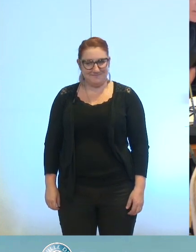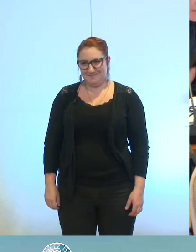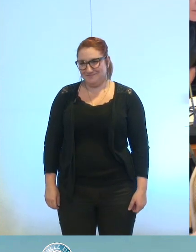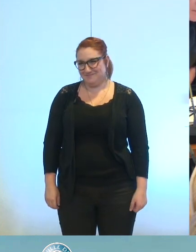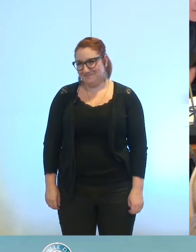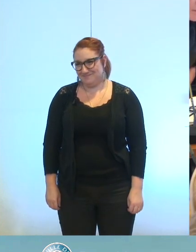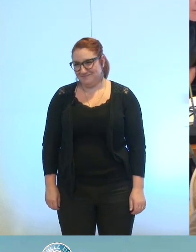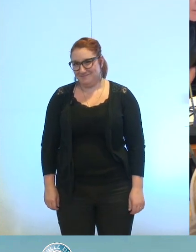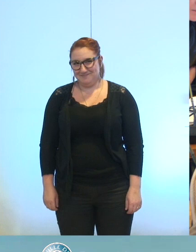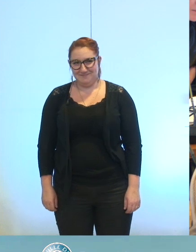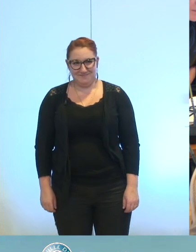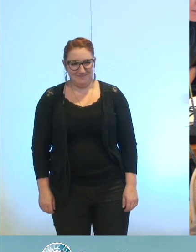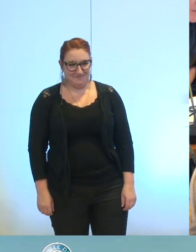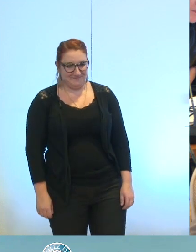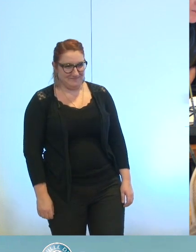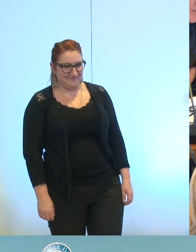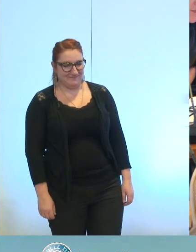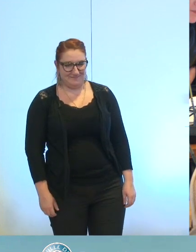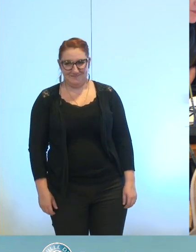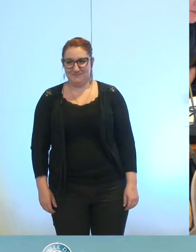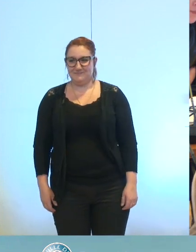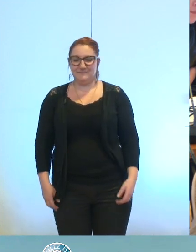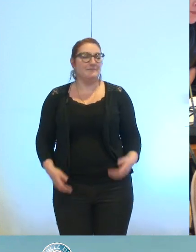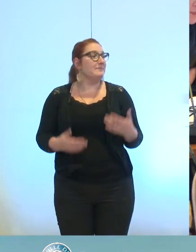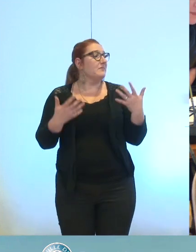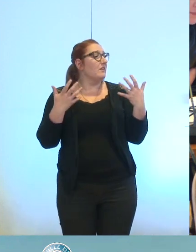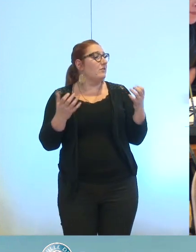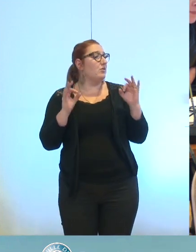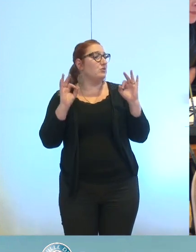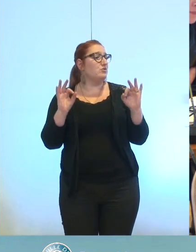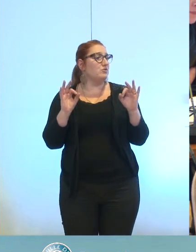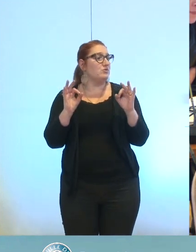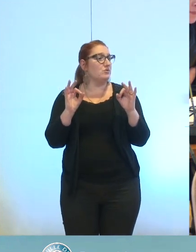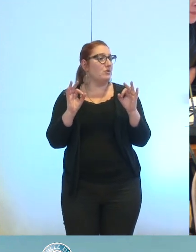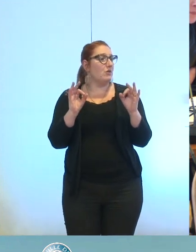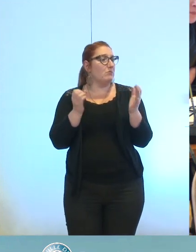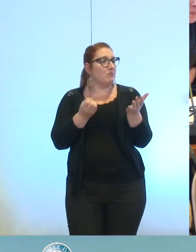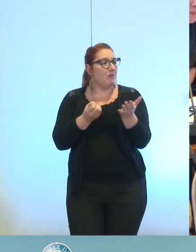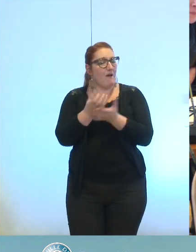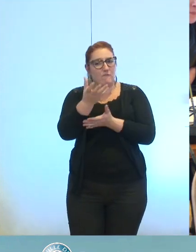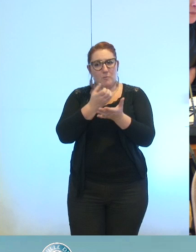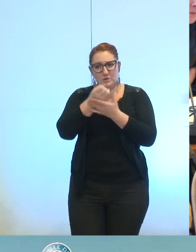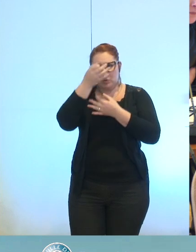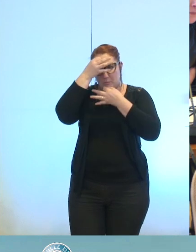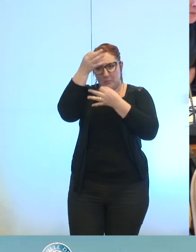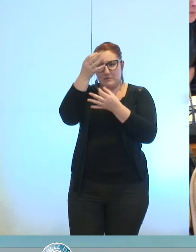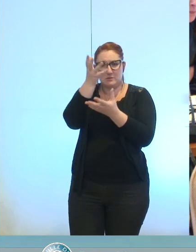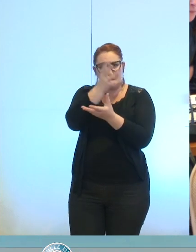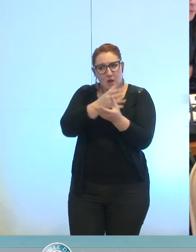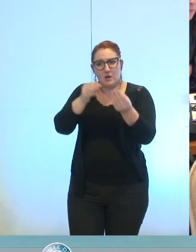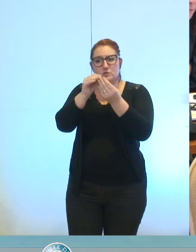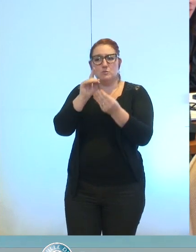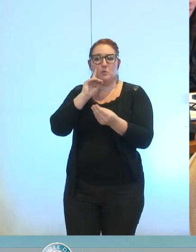Mét OK je voulais juste apporter quelques précisions puisque on parle de chiffres et les chiffres